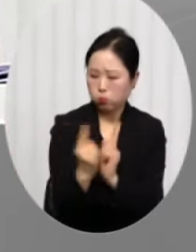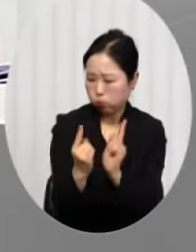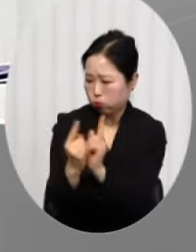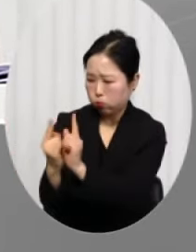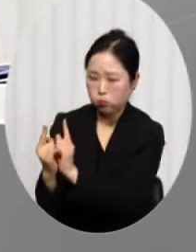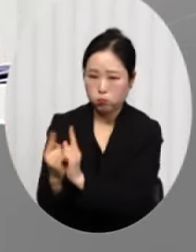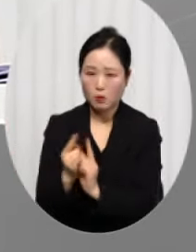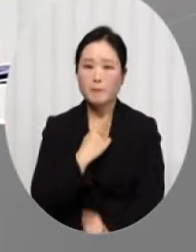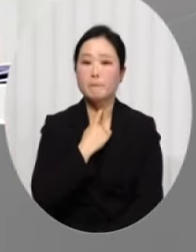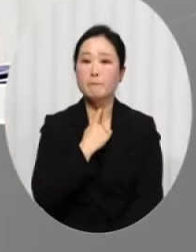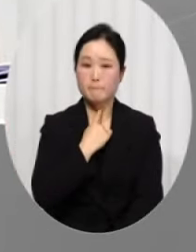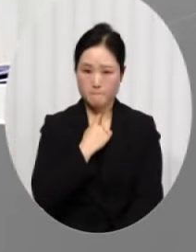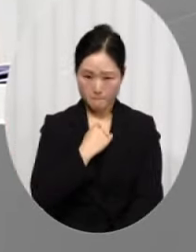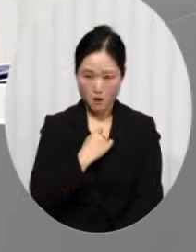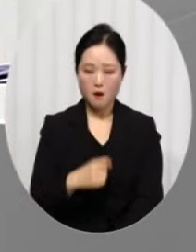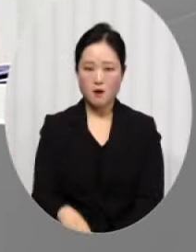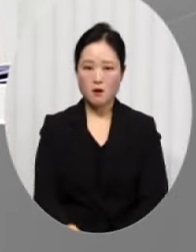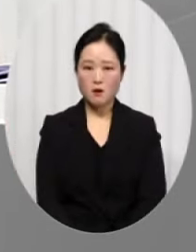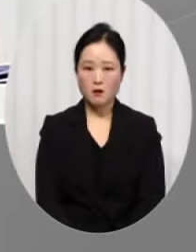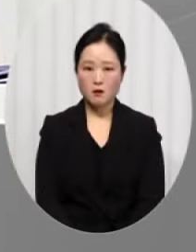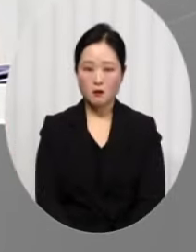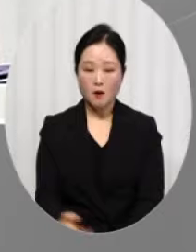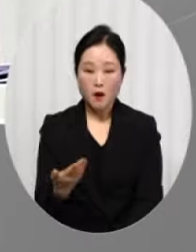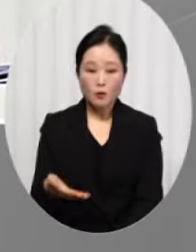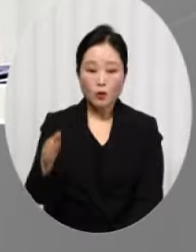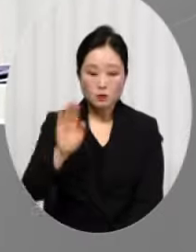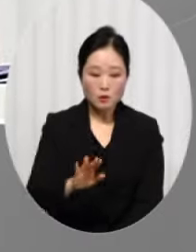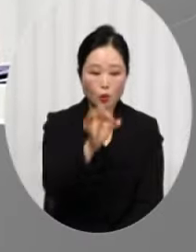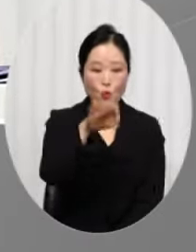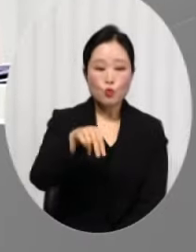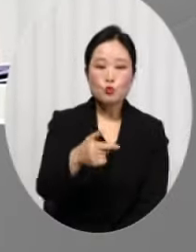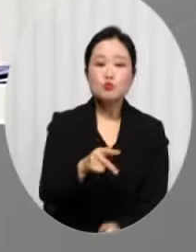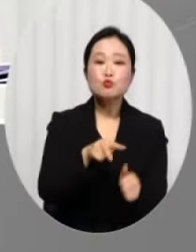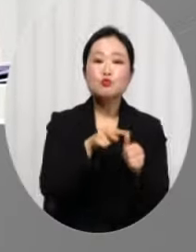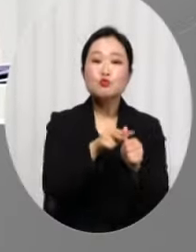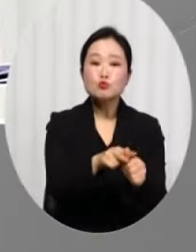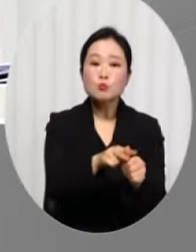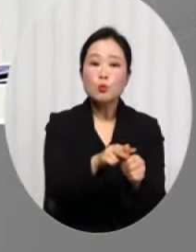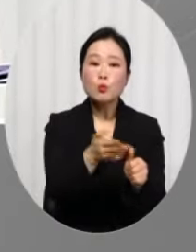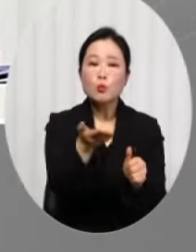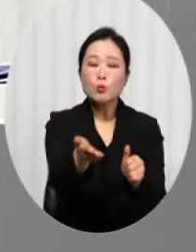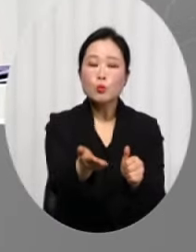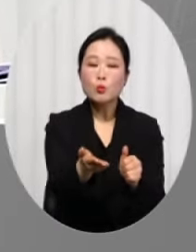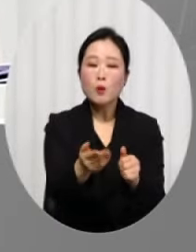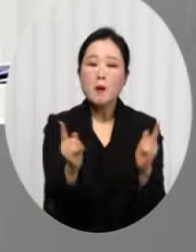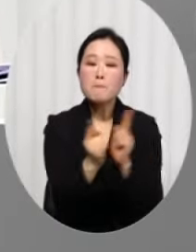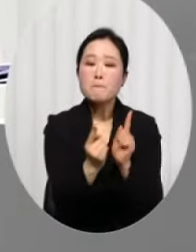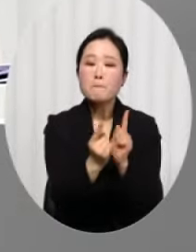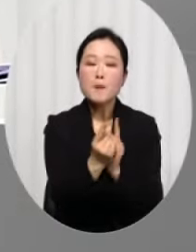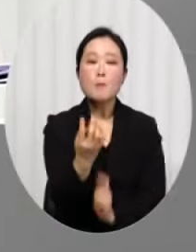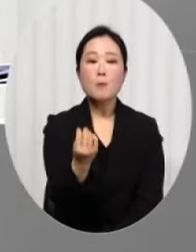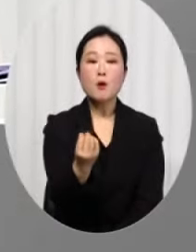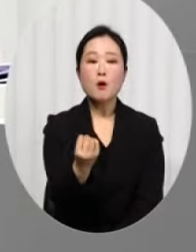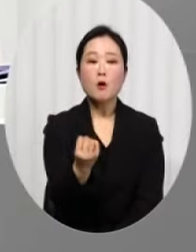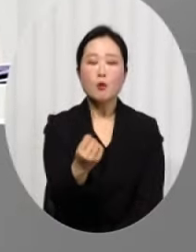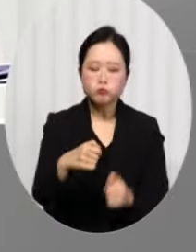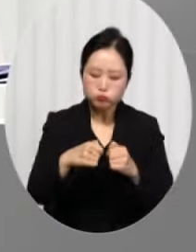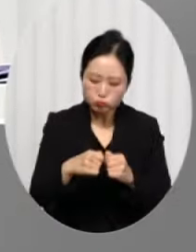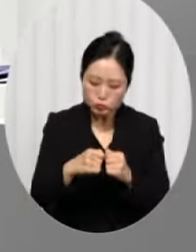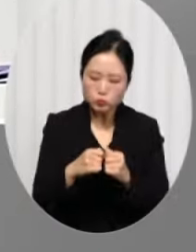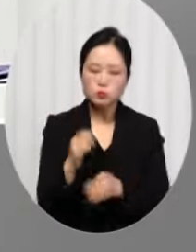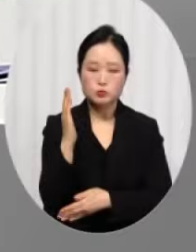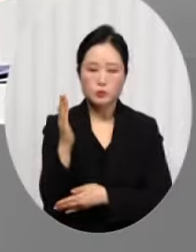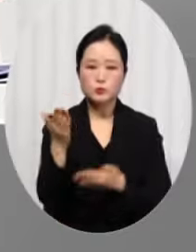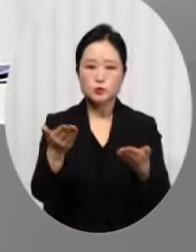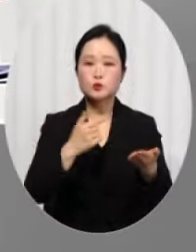다음에 국토부 차관, 이 문제 때문에 몇번 만났습니다. 양기대 의원은 만났는데 왜 윤건영 후보는 못 만난다고 그러니까 그에 대해서 좀 예, 구체적으로 말씀드리겠습니다.